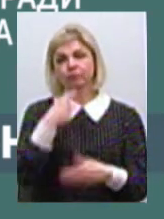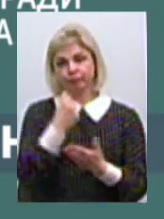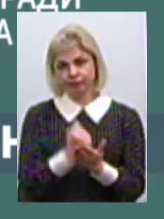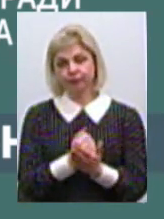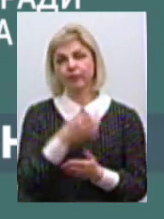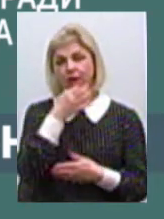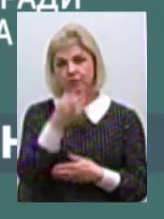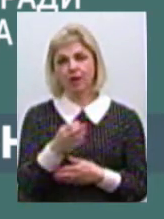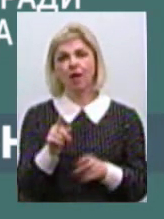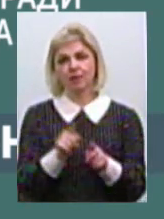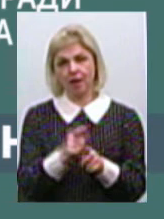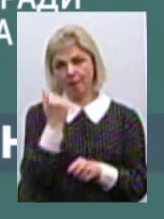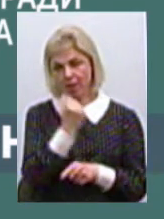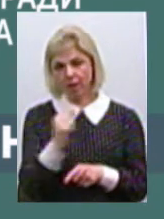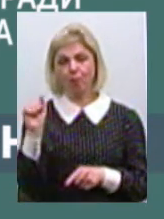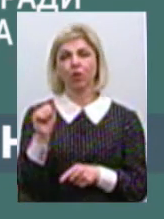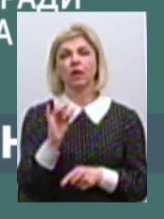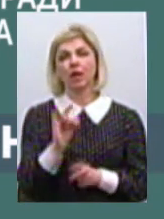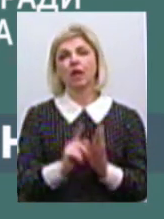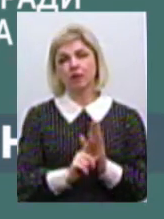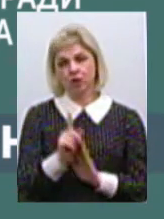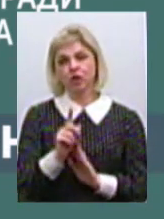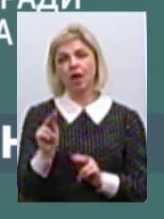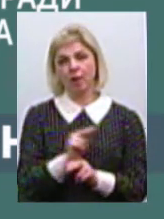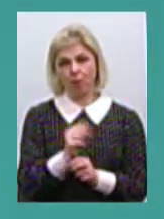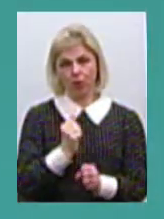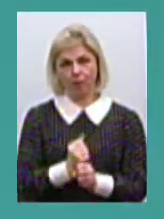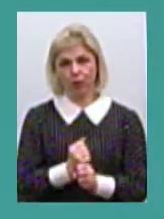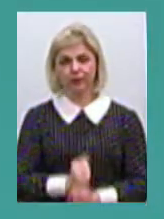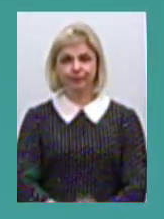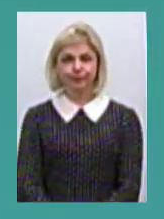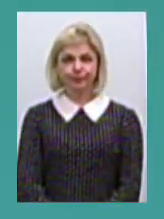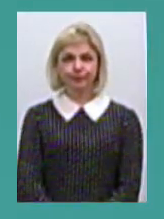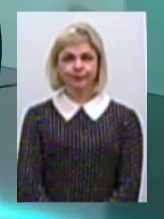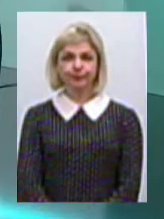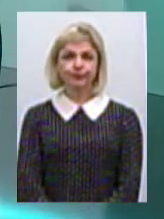що таки перемогли і почнуться ремонтні роботи.